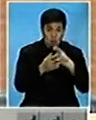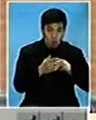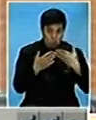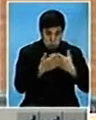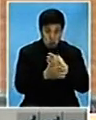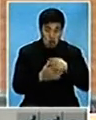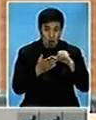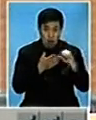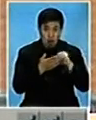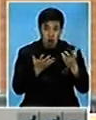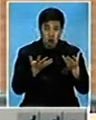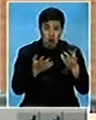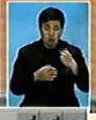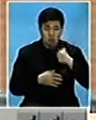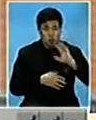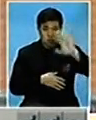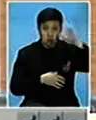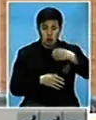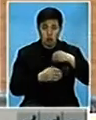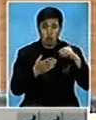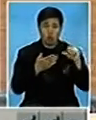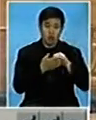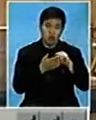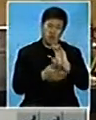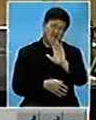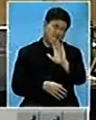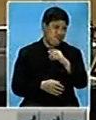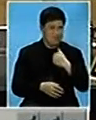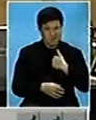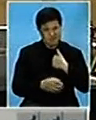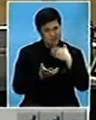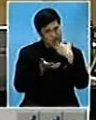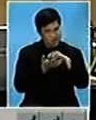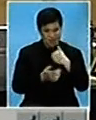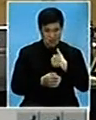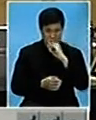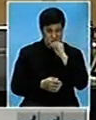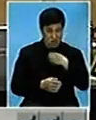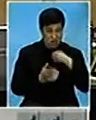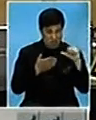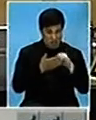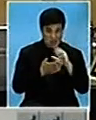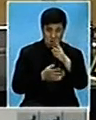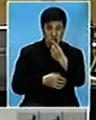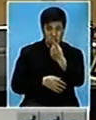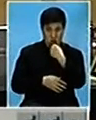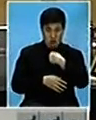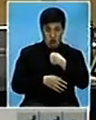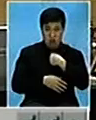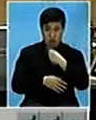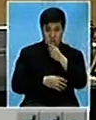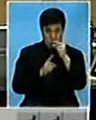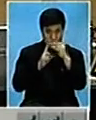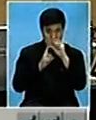ไขเหรอครับหรือคนที่จะลุกขึ้นมาท้วงเนี่ยอยากจะแก ้ท่านอย่าไปพูดว่าผมอยากแก้ไขนะครับท่านกล่าวหาผมท่านบุญยอดท่านต้องถอน